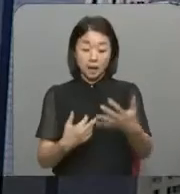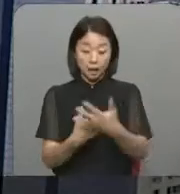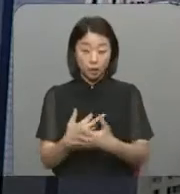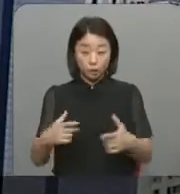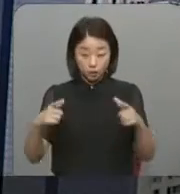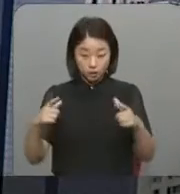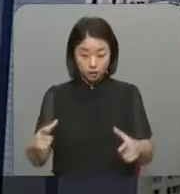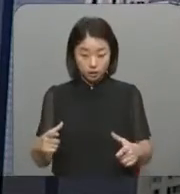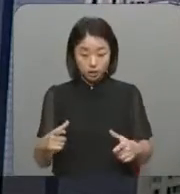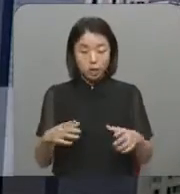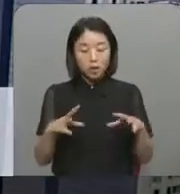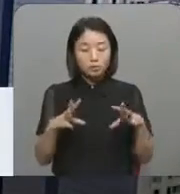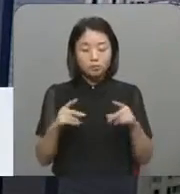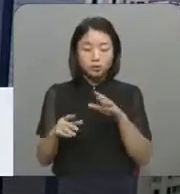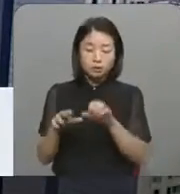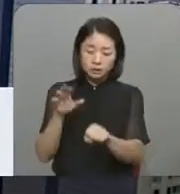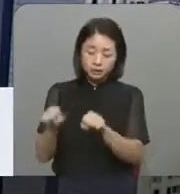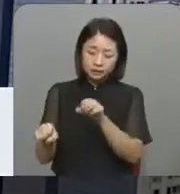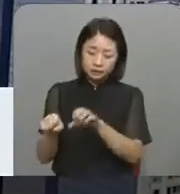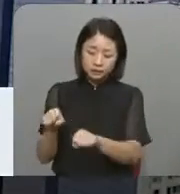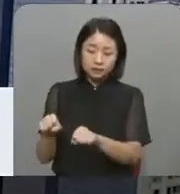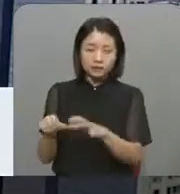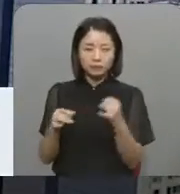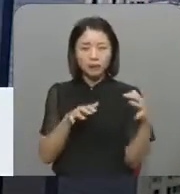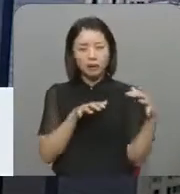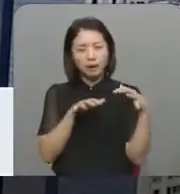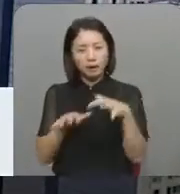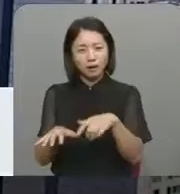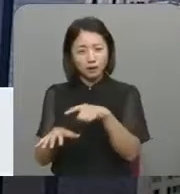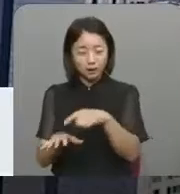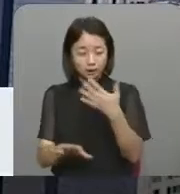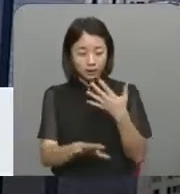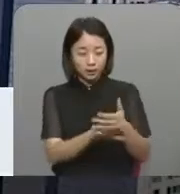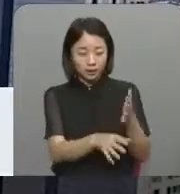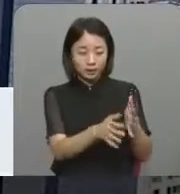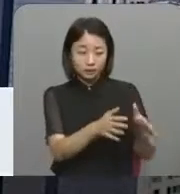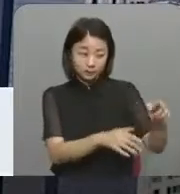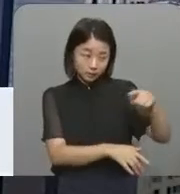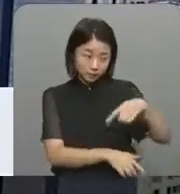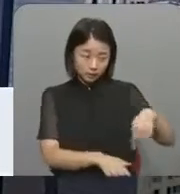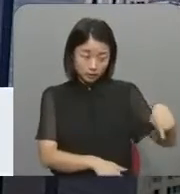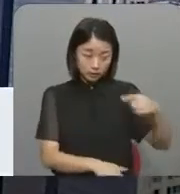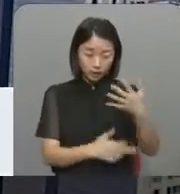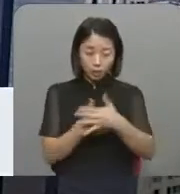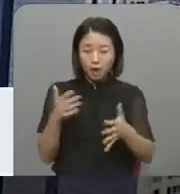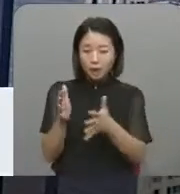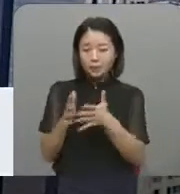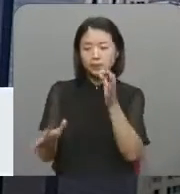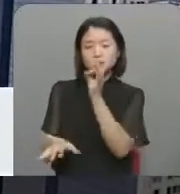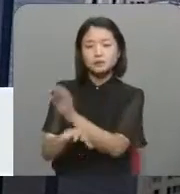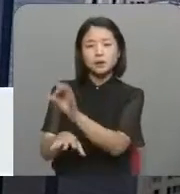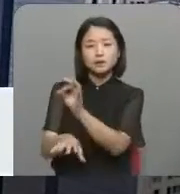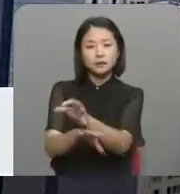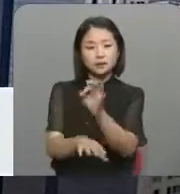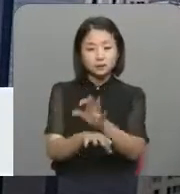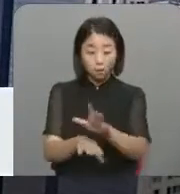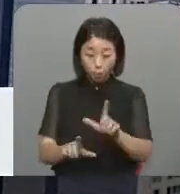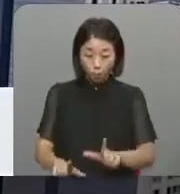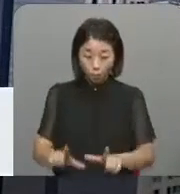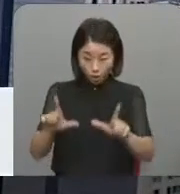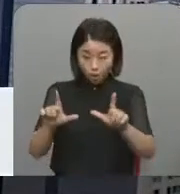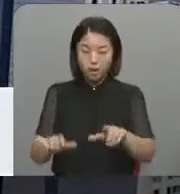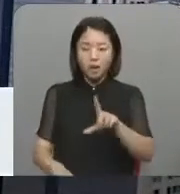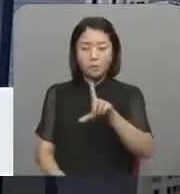강원도에서 부동산 투기가 극성을 부리고 있습니다. 다른 시도 사람들이 매입한 강원도 내 아파트가 올 상반기에만